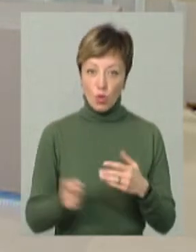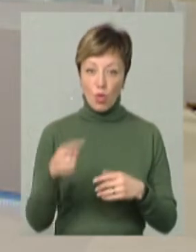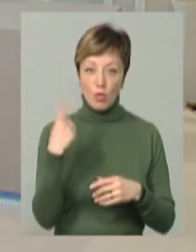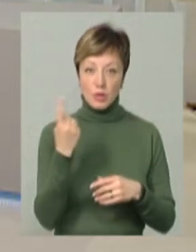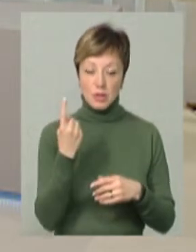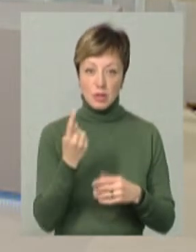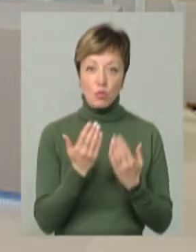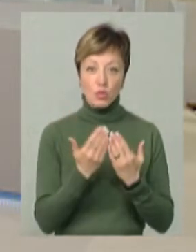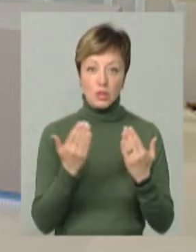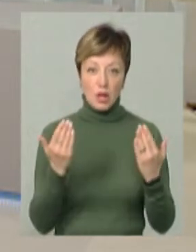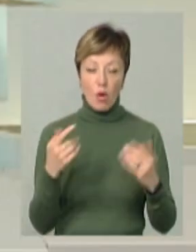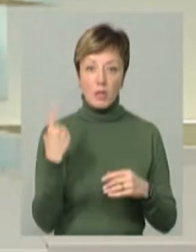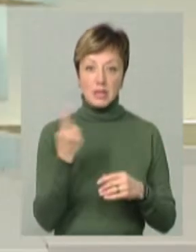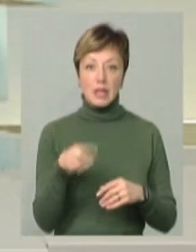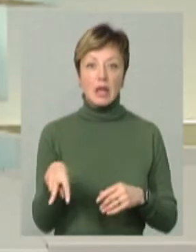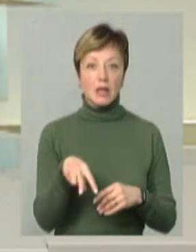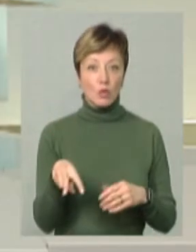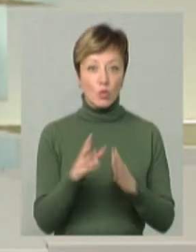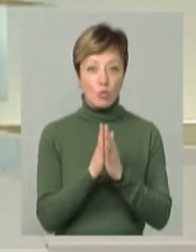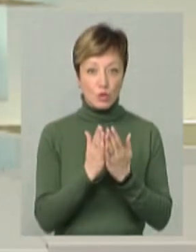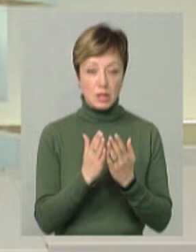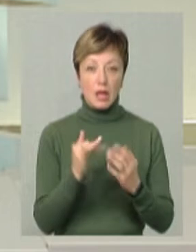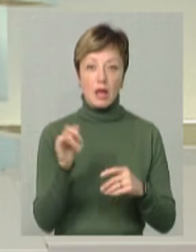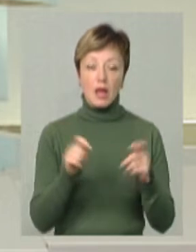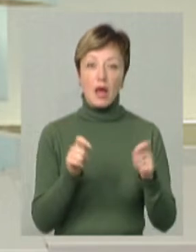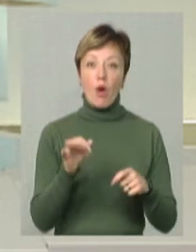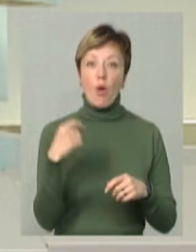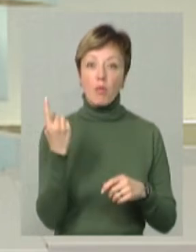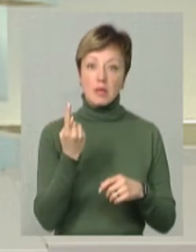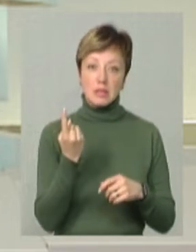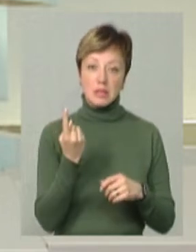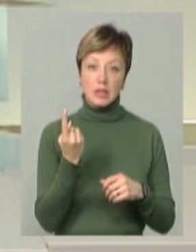обласний художній музей, обласний літературний музей та обласний